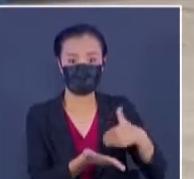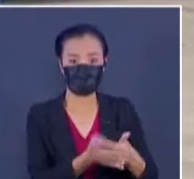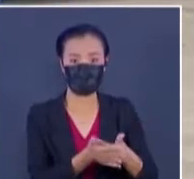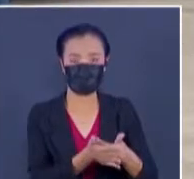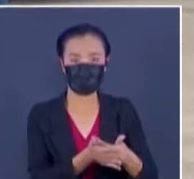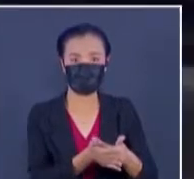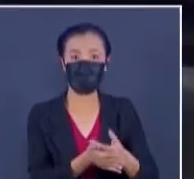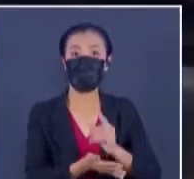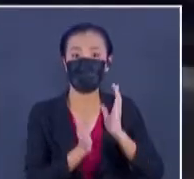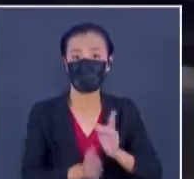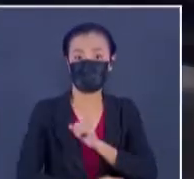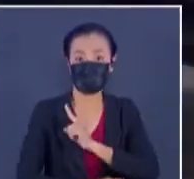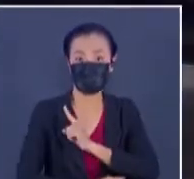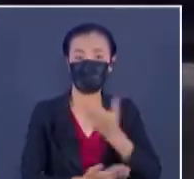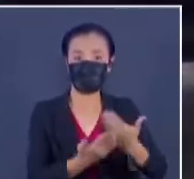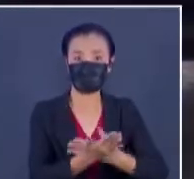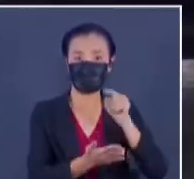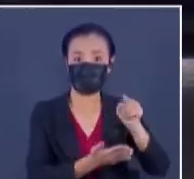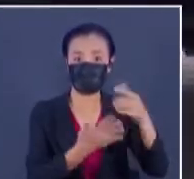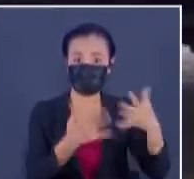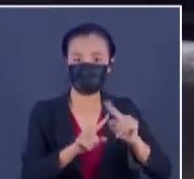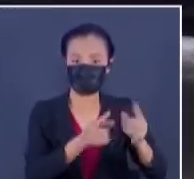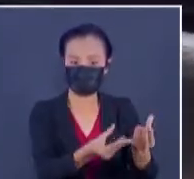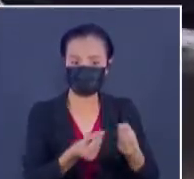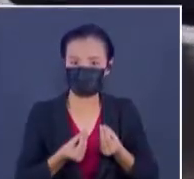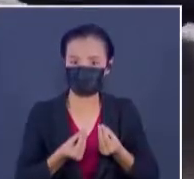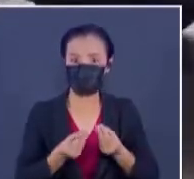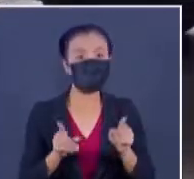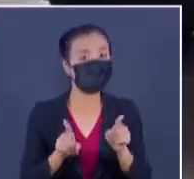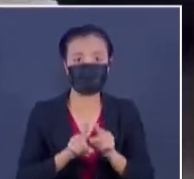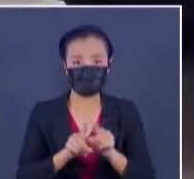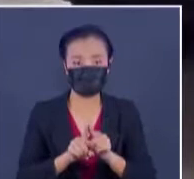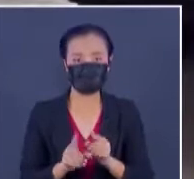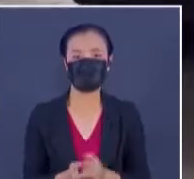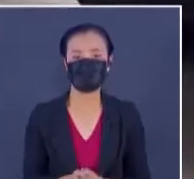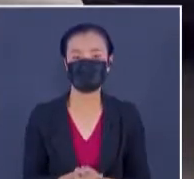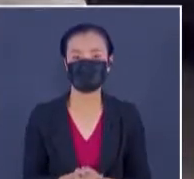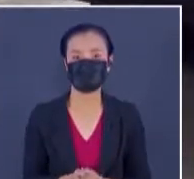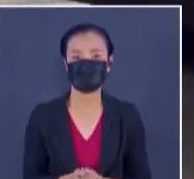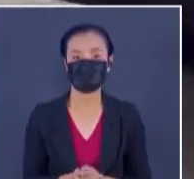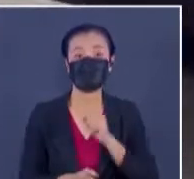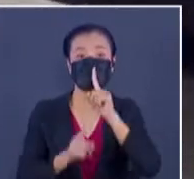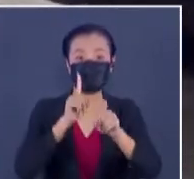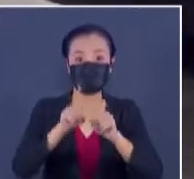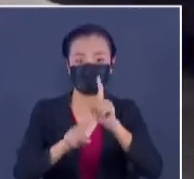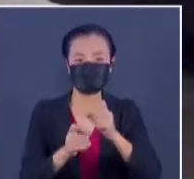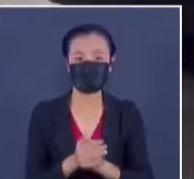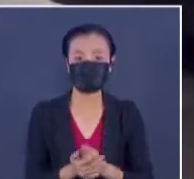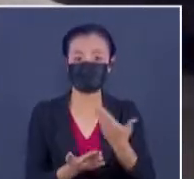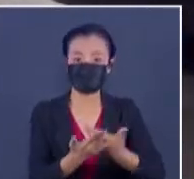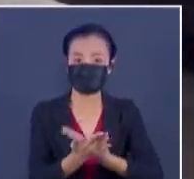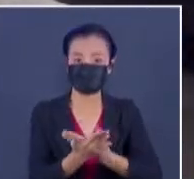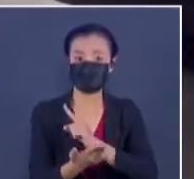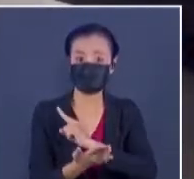ให้ยี่ปัวแล้วสั่งซื้อไปแล้วนะครับแต่ก็ไม่ได้รับลอตเตอรี่มาเหมือนกันแต่ทีนี้ก็สอบถามไปยังยี่ปัวครับว่าเกิดอะ